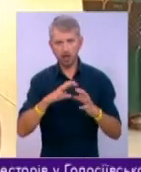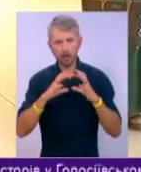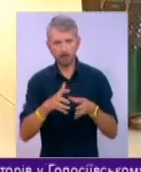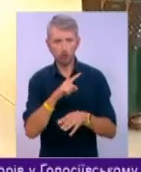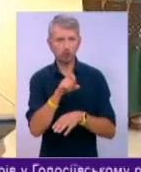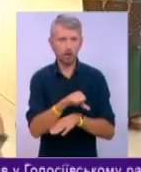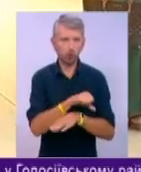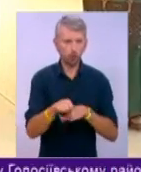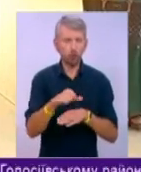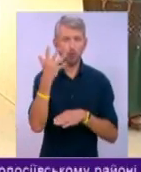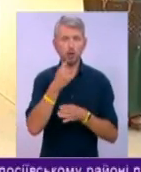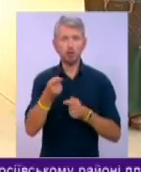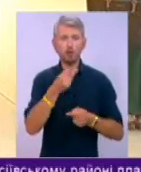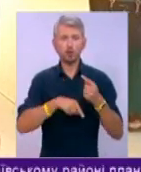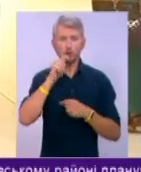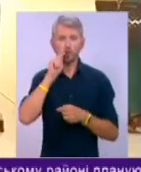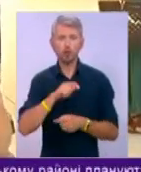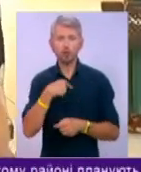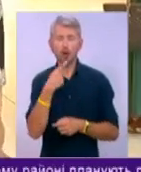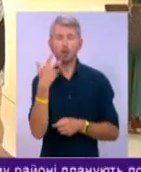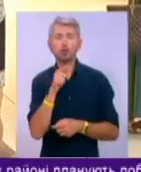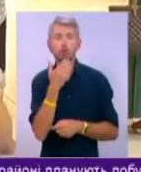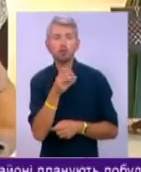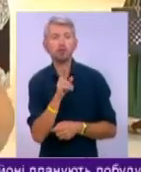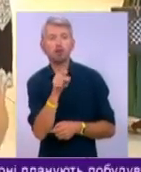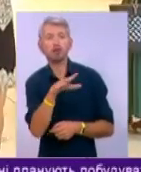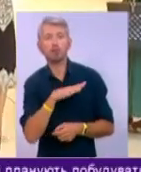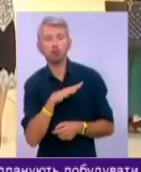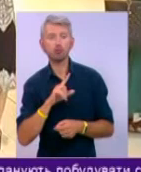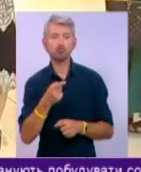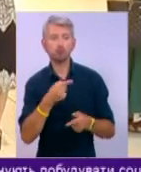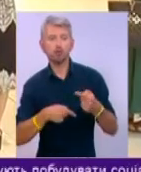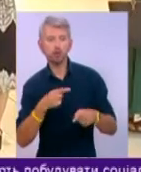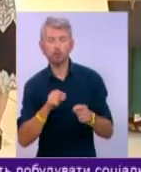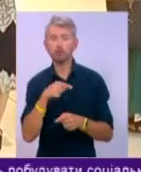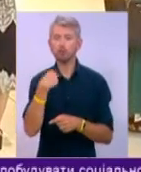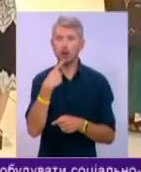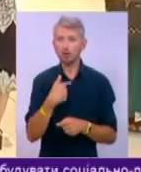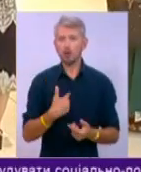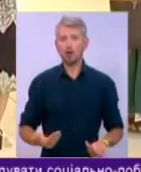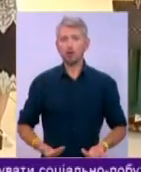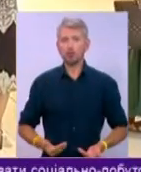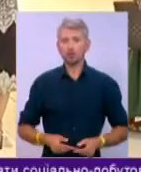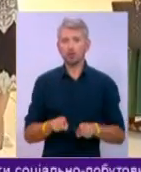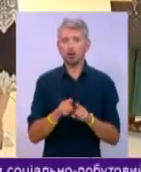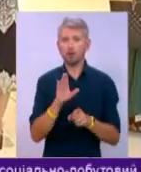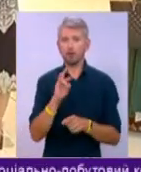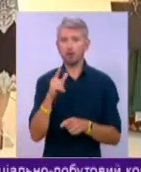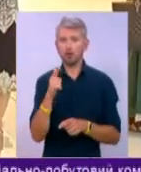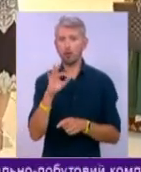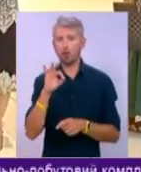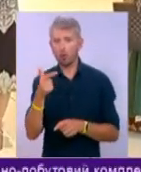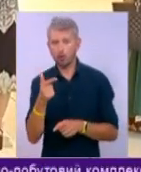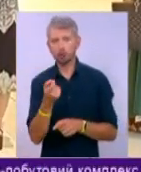кордоном. І коли повернувся в Україну, каже, коли його питали, як воно було там, чому ти повернувся, каже, жив як Ван Гог, щоправда, трошки багатше.